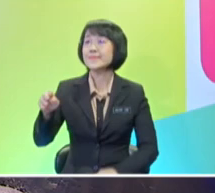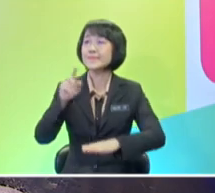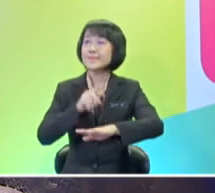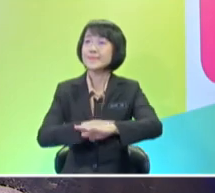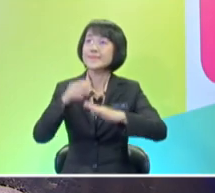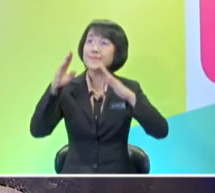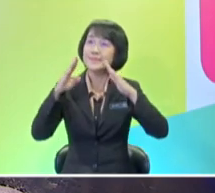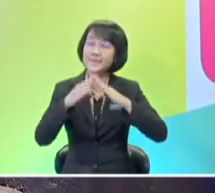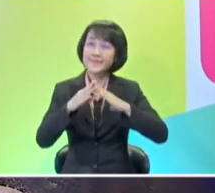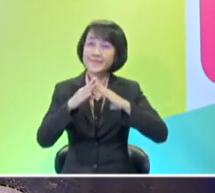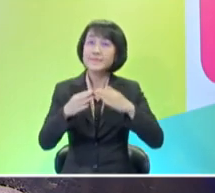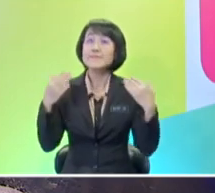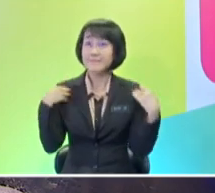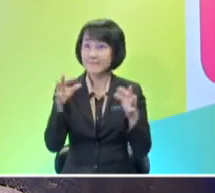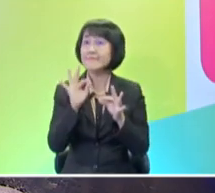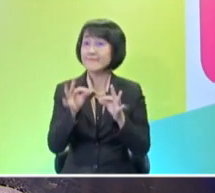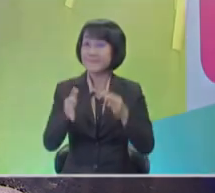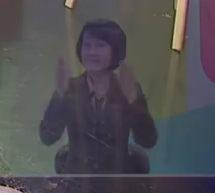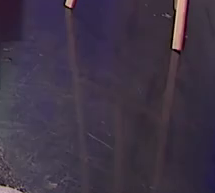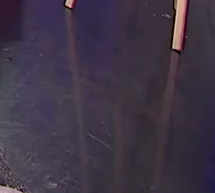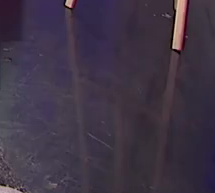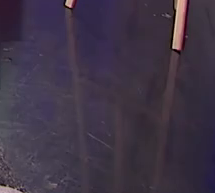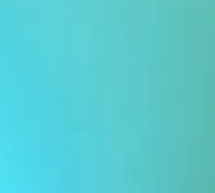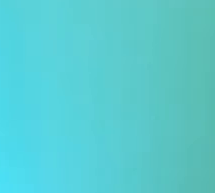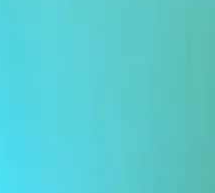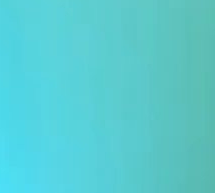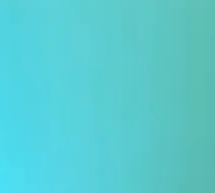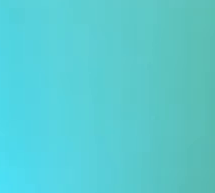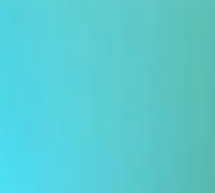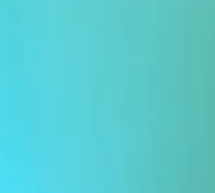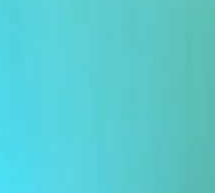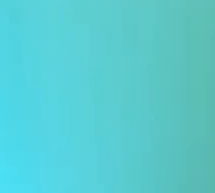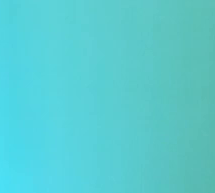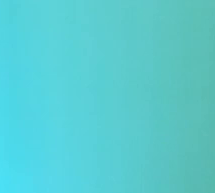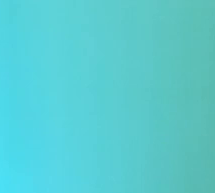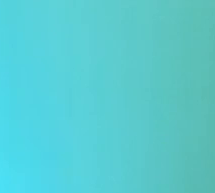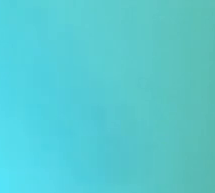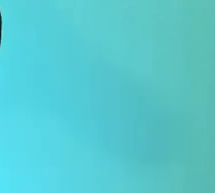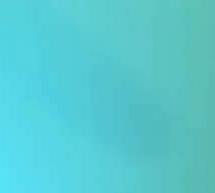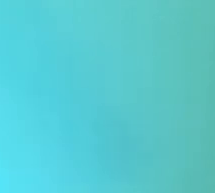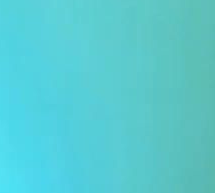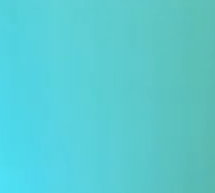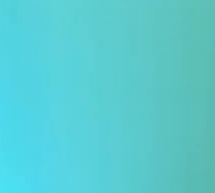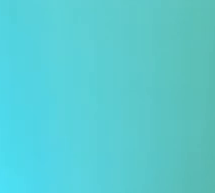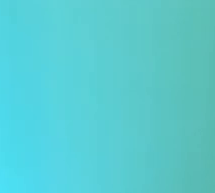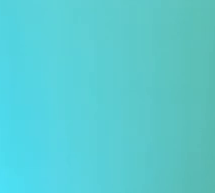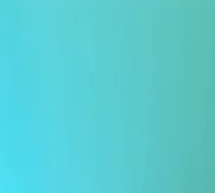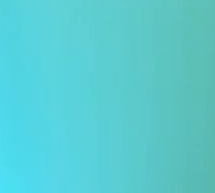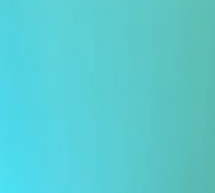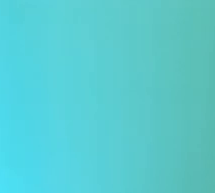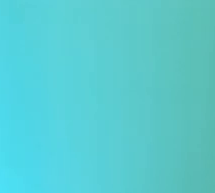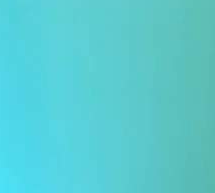dibantu oleh juru bahasa isyarat yaitu cek guli singkat dari sekolah kebangsaan pendidikan khas Jalan pilu wilayah Persekutuan